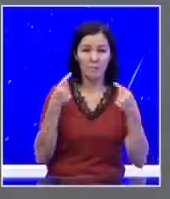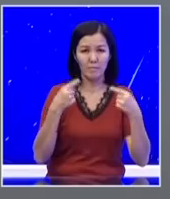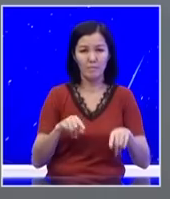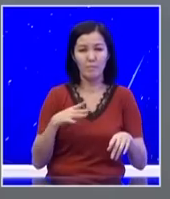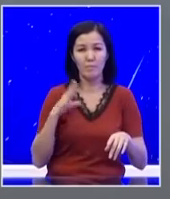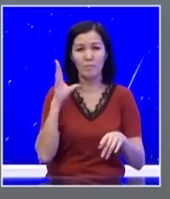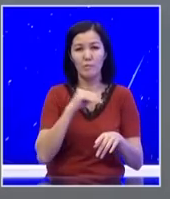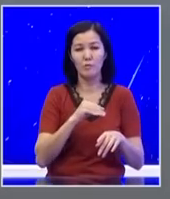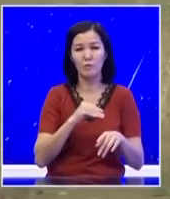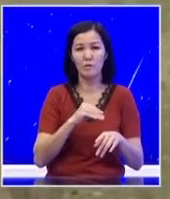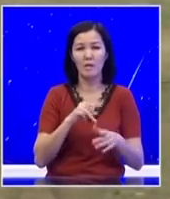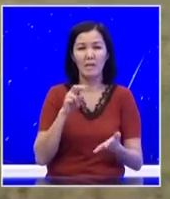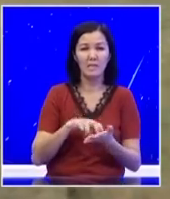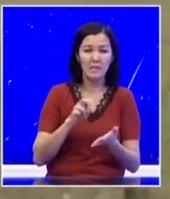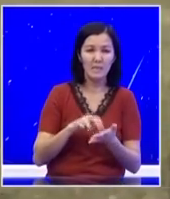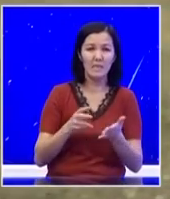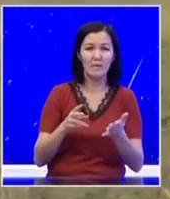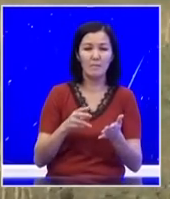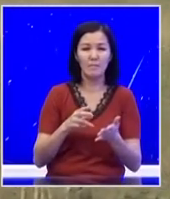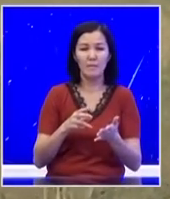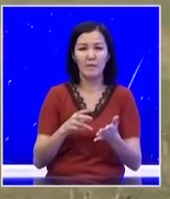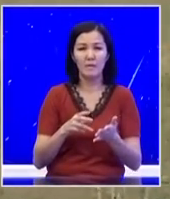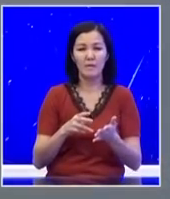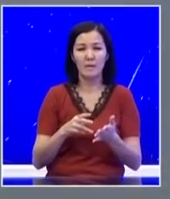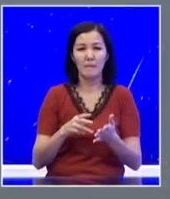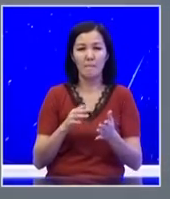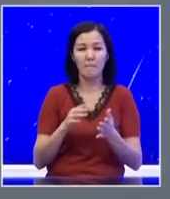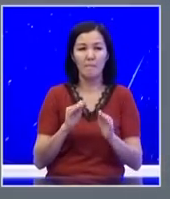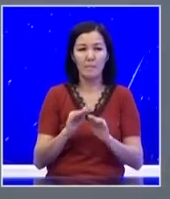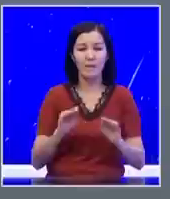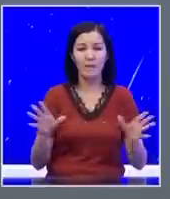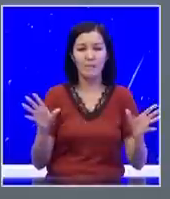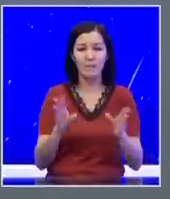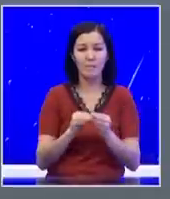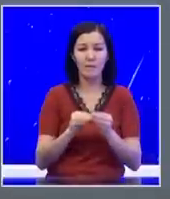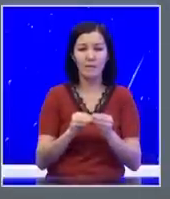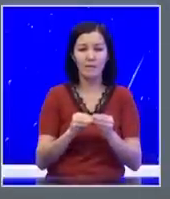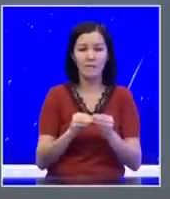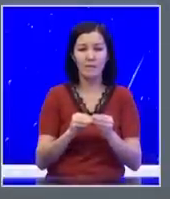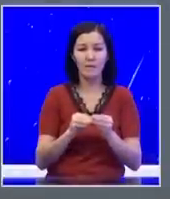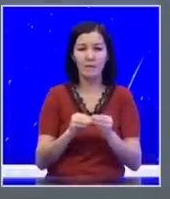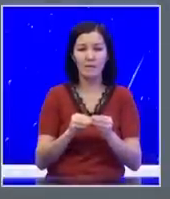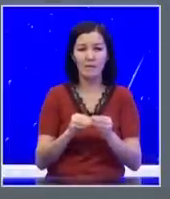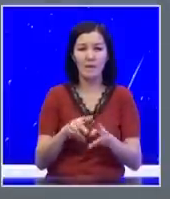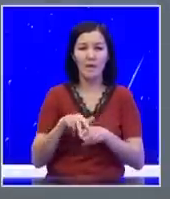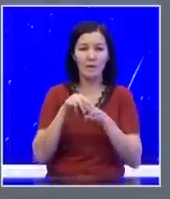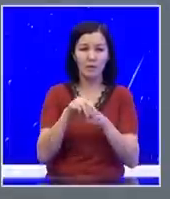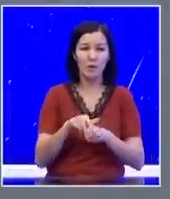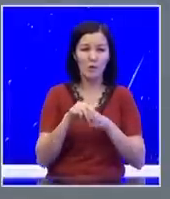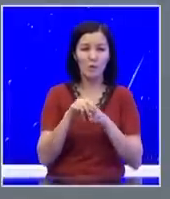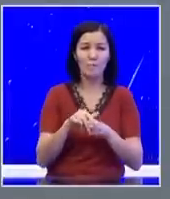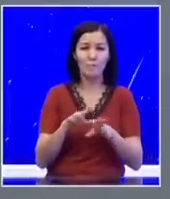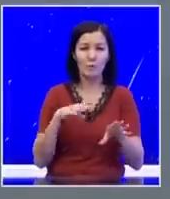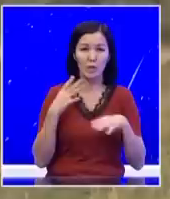қораның ішінде тепкілеп, секіріп, сондықтан осы балаларды алып шығып, жеке-жеке ақырын-ақырын бұл бәйге аттарын